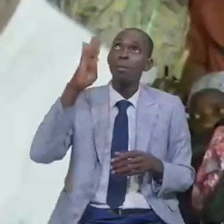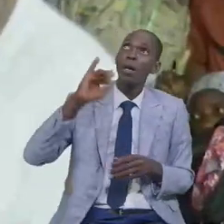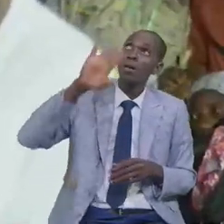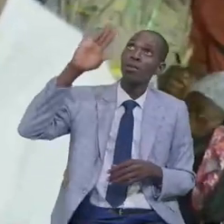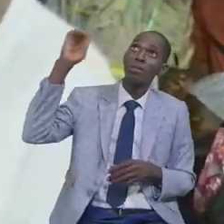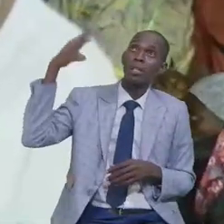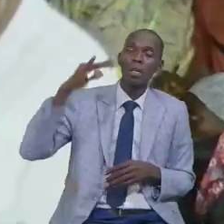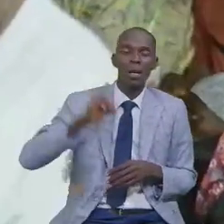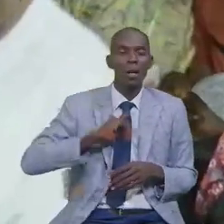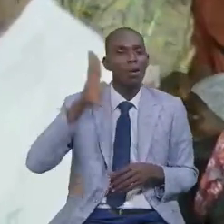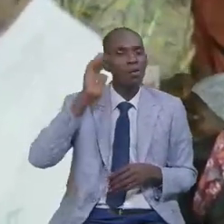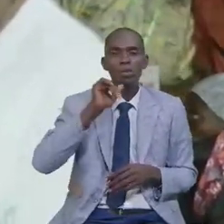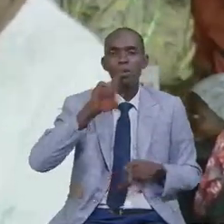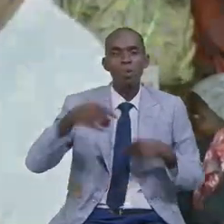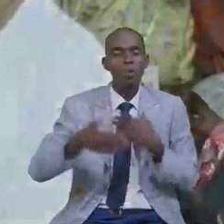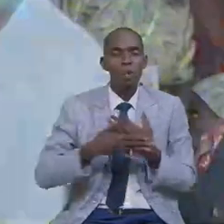à mes vomissures.